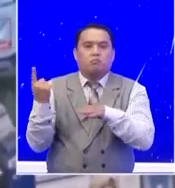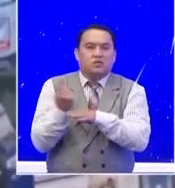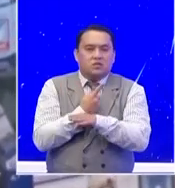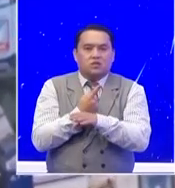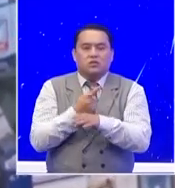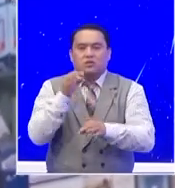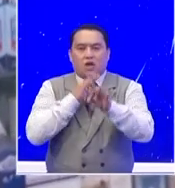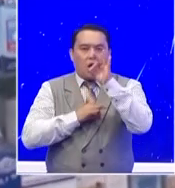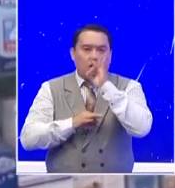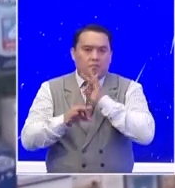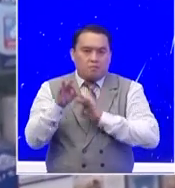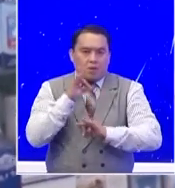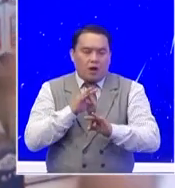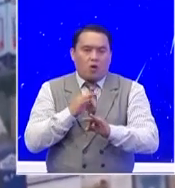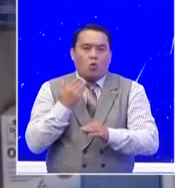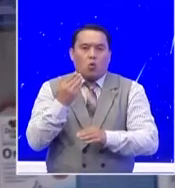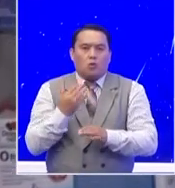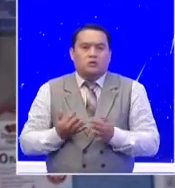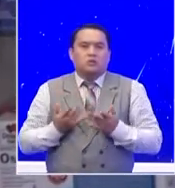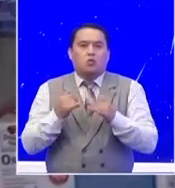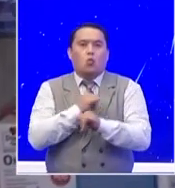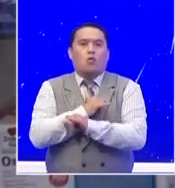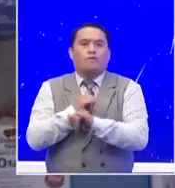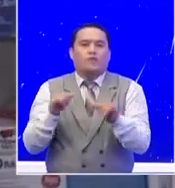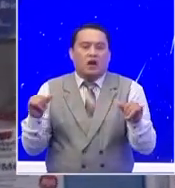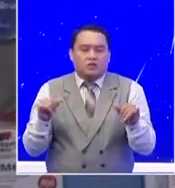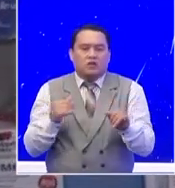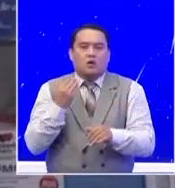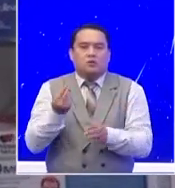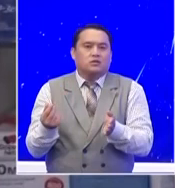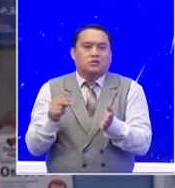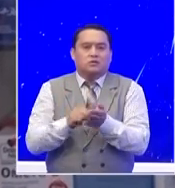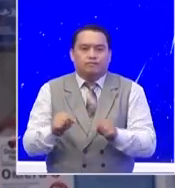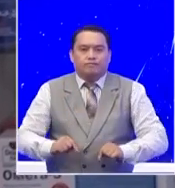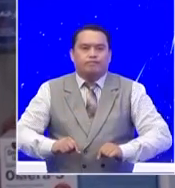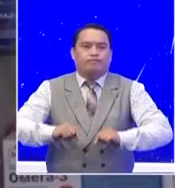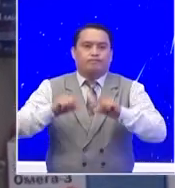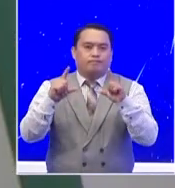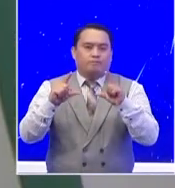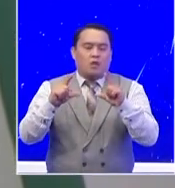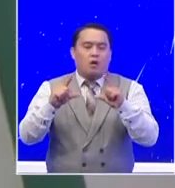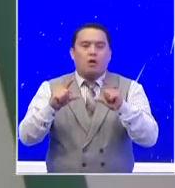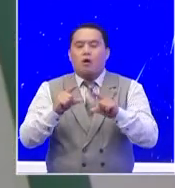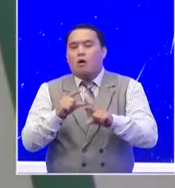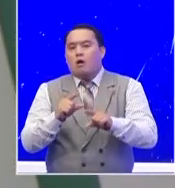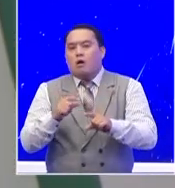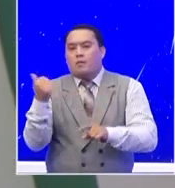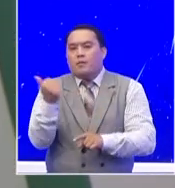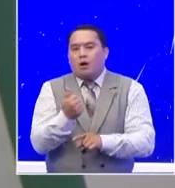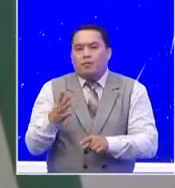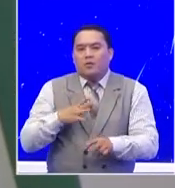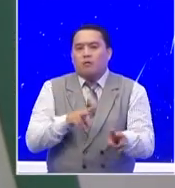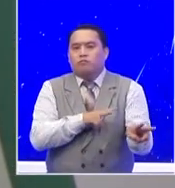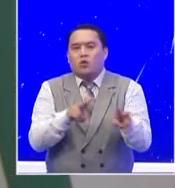қажеттілік дәрі-дәрмек. Тиісінше оларға сұраныс артқан сайын препараттардың бағасы шарықтап шыға келді. Апта бұрын жасақталған